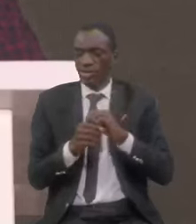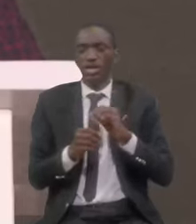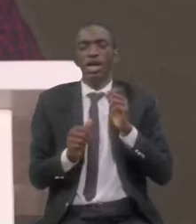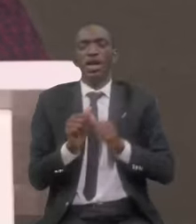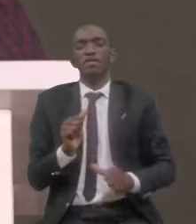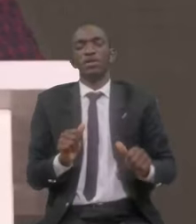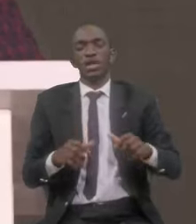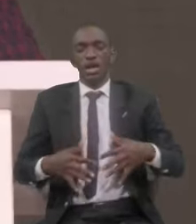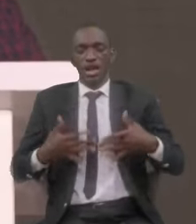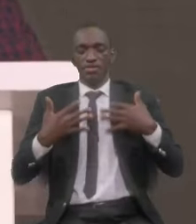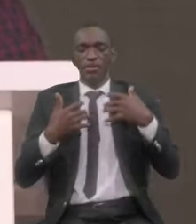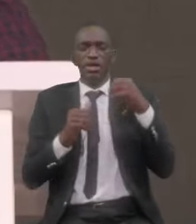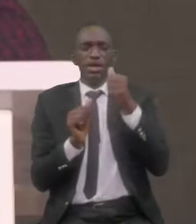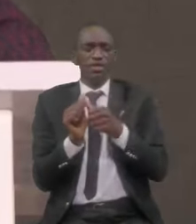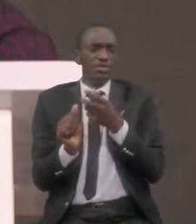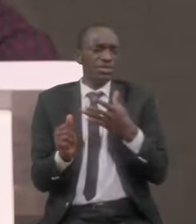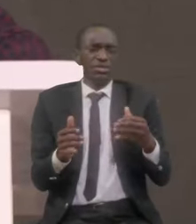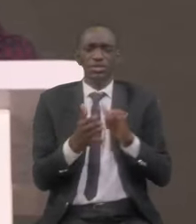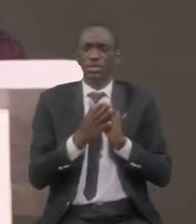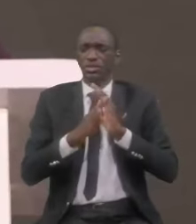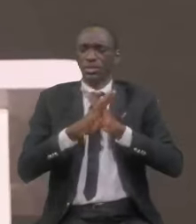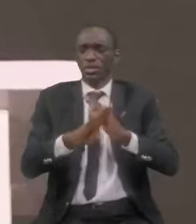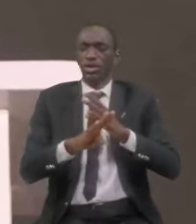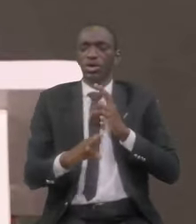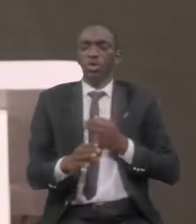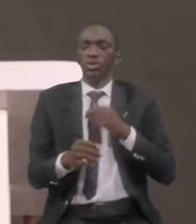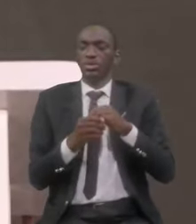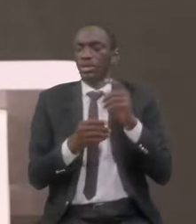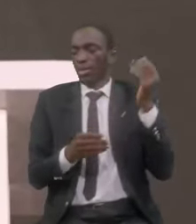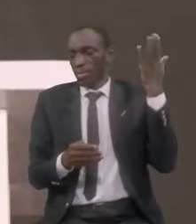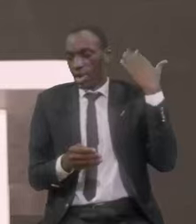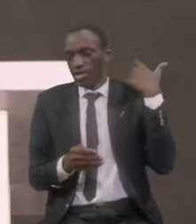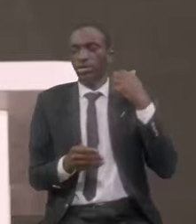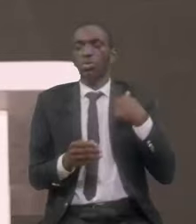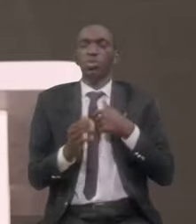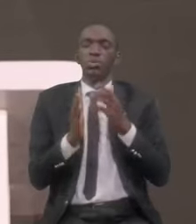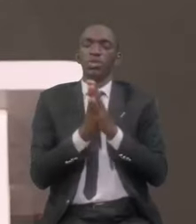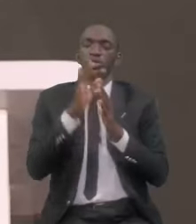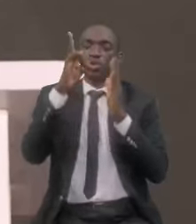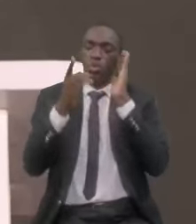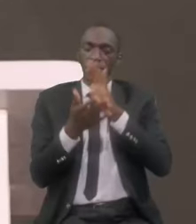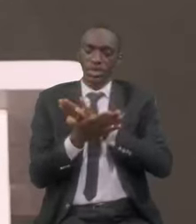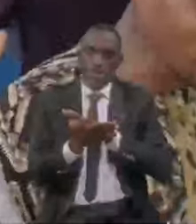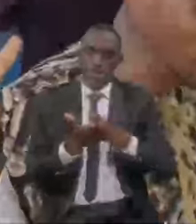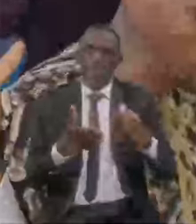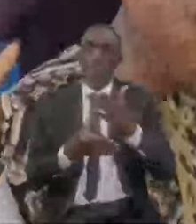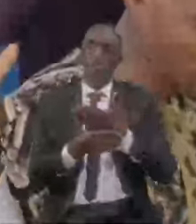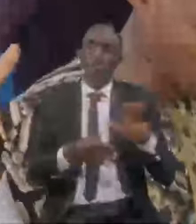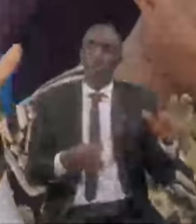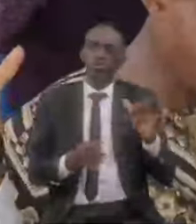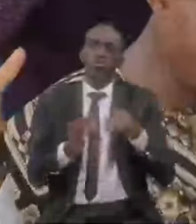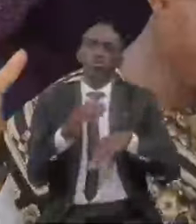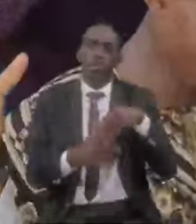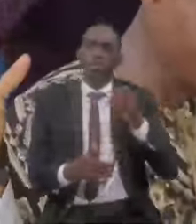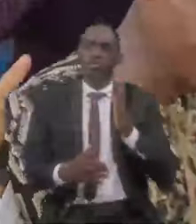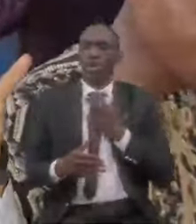Tout ce qui nous empêchait par le passé, nous prions que tu les balais de nos chemins au nom de